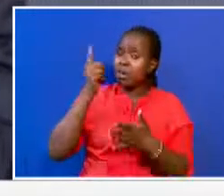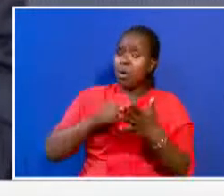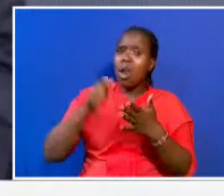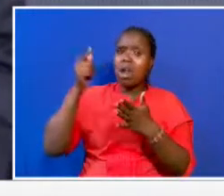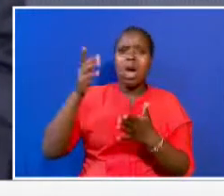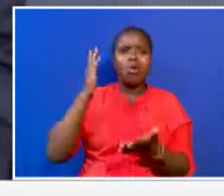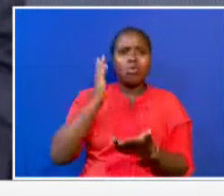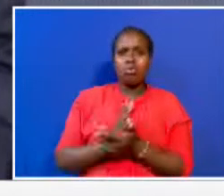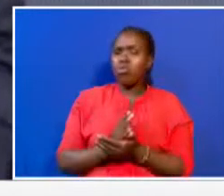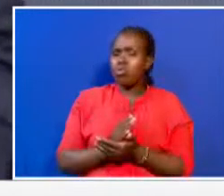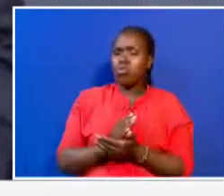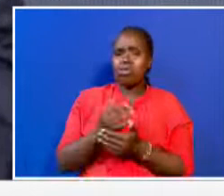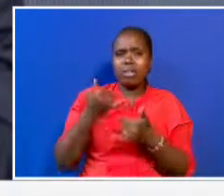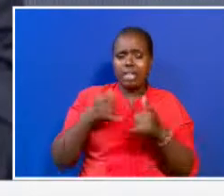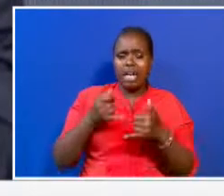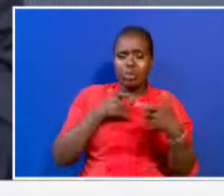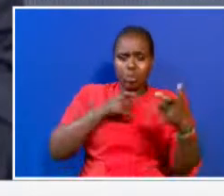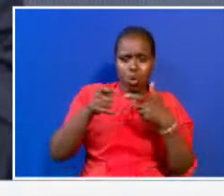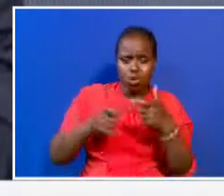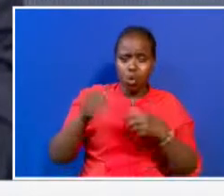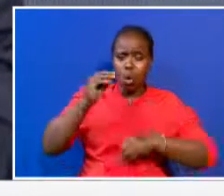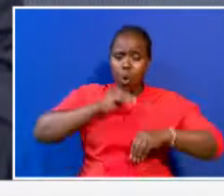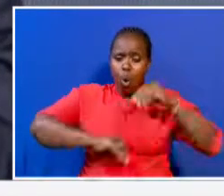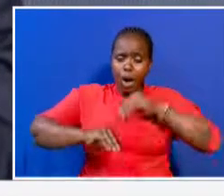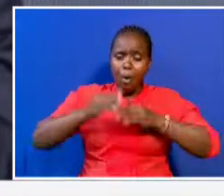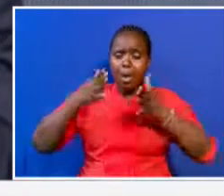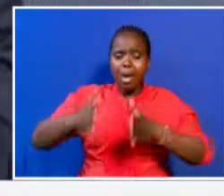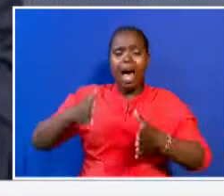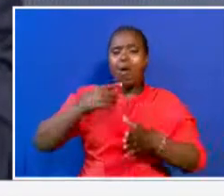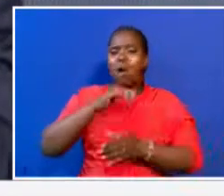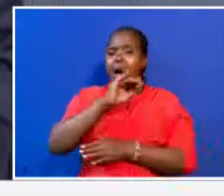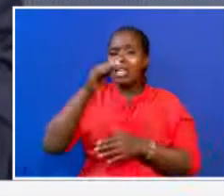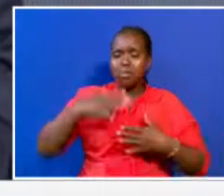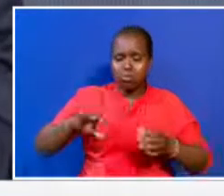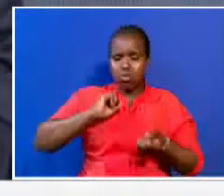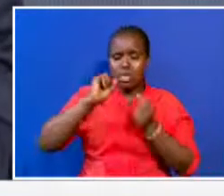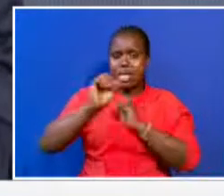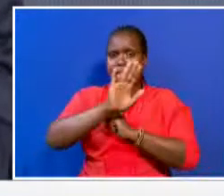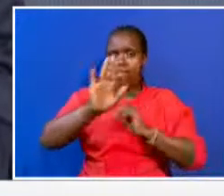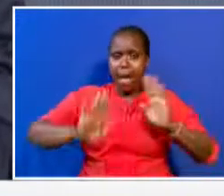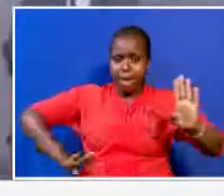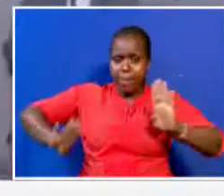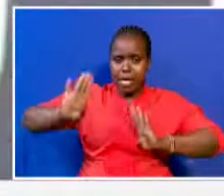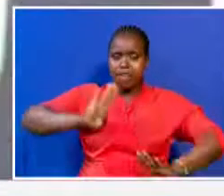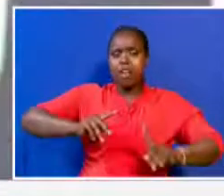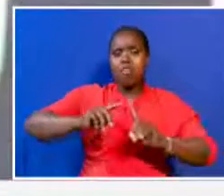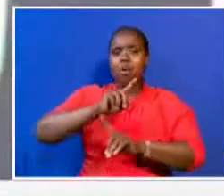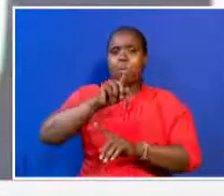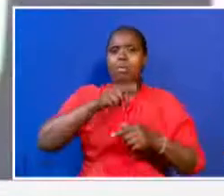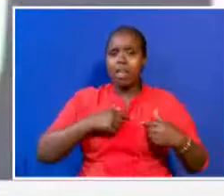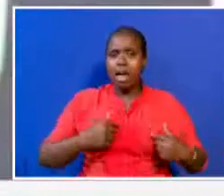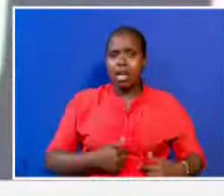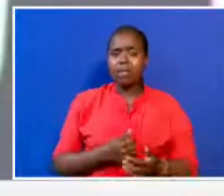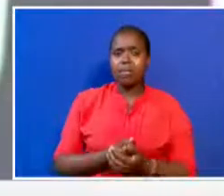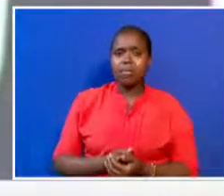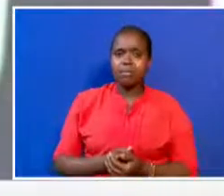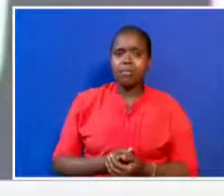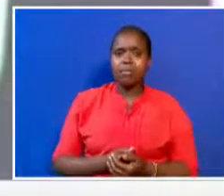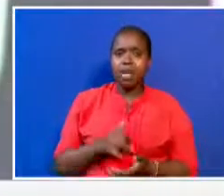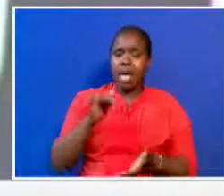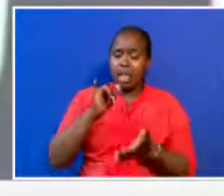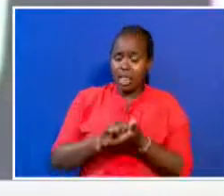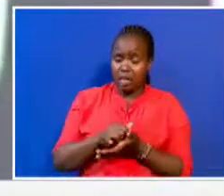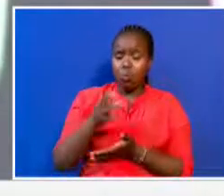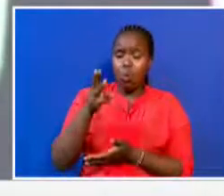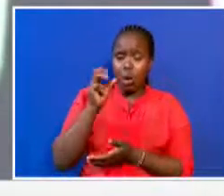ameshindwa kukabili zimi la ufisadi, amewakumbusha wote kuzingatia kubadili mienendo yao kutoka mioyoni. That was